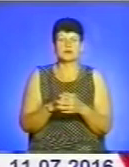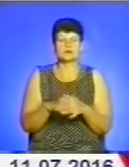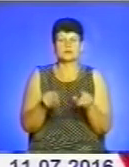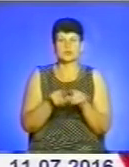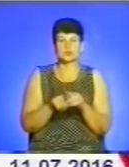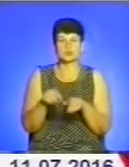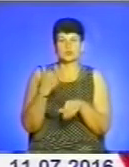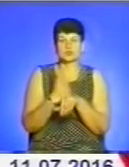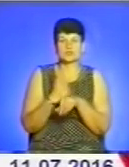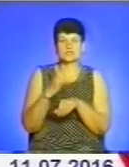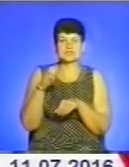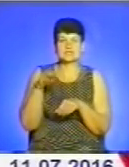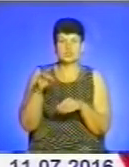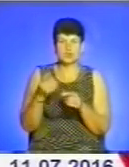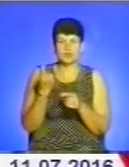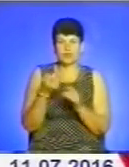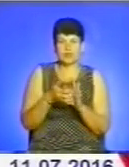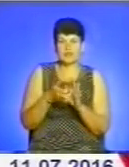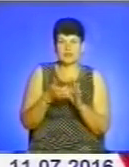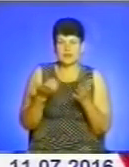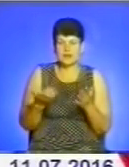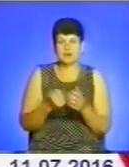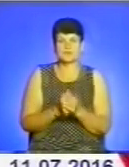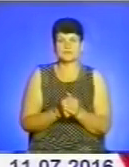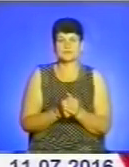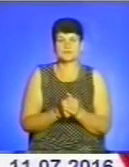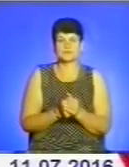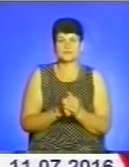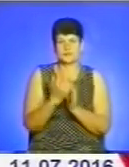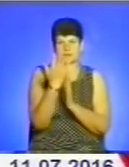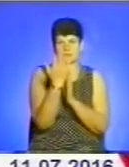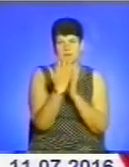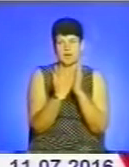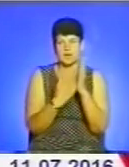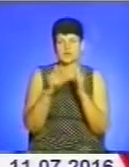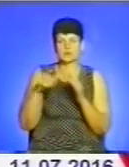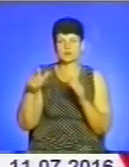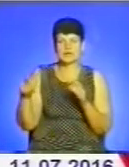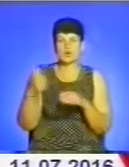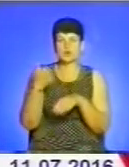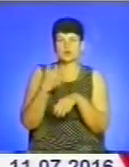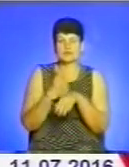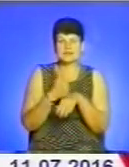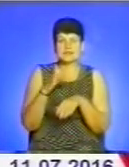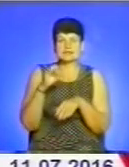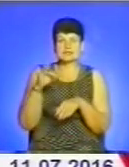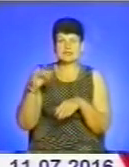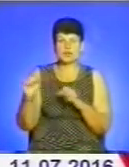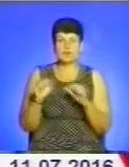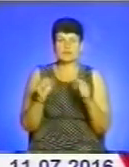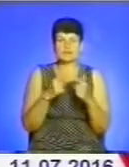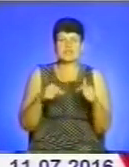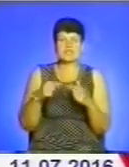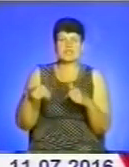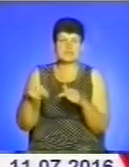не вистачає одного. І ще там перелік людей, і головних сержантів не вистачає, командирів відділень.